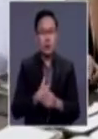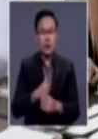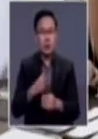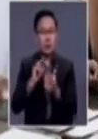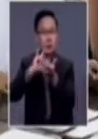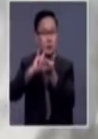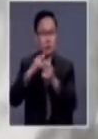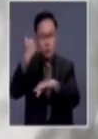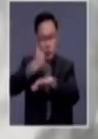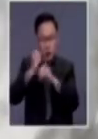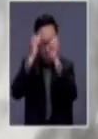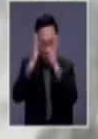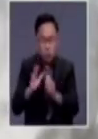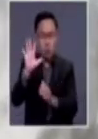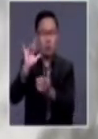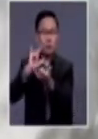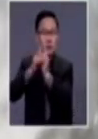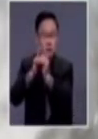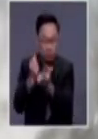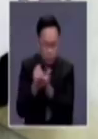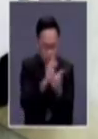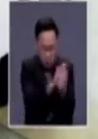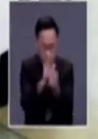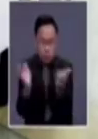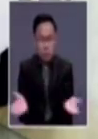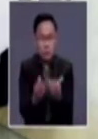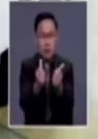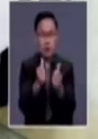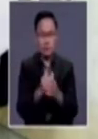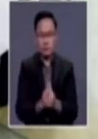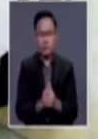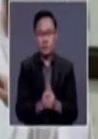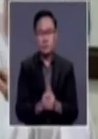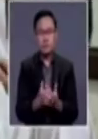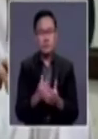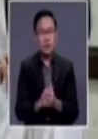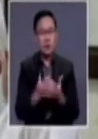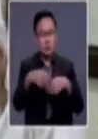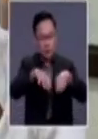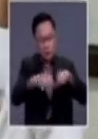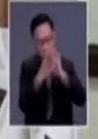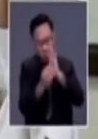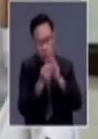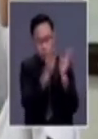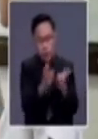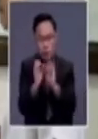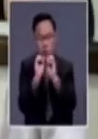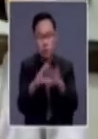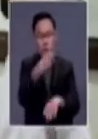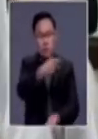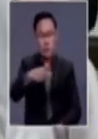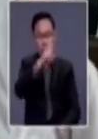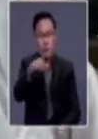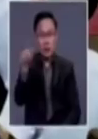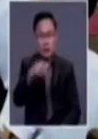รู้ทำให้เด็กๆมีผลการเรียนดีขึ้นนำไปสู่การจัดฝึกอบรมครูผู้สอนเพื่อเพิ่มพูนทักษะและเสริมองค์